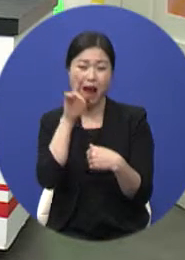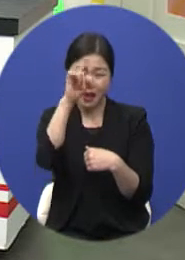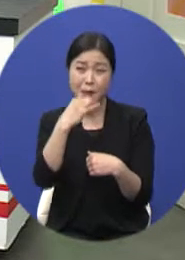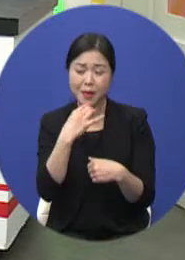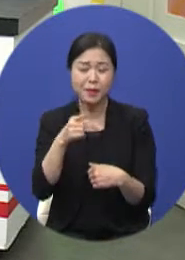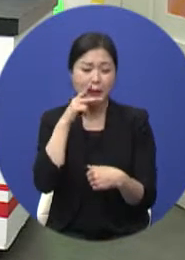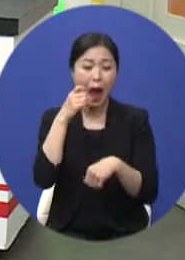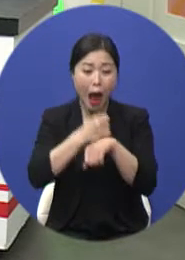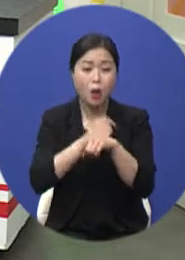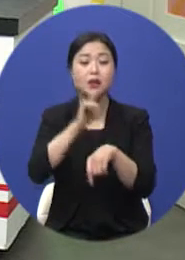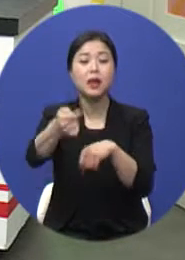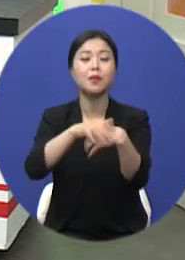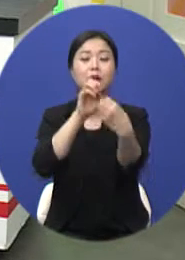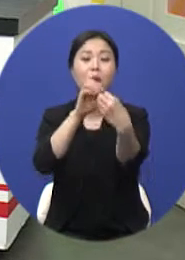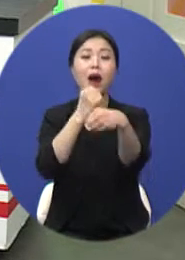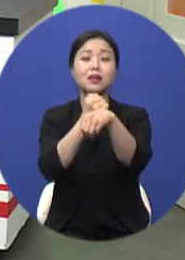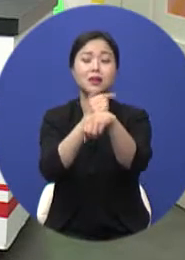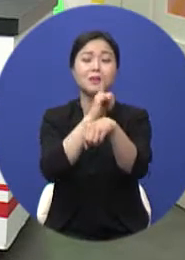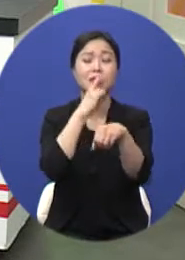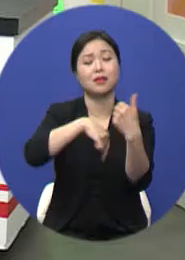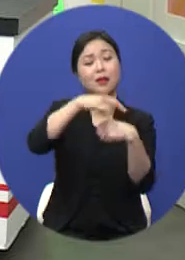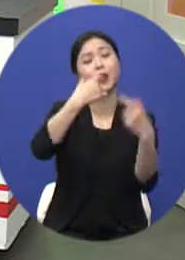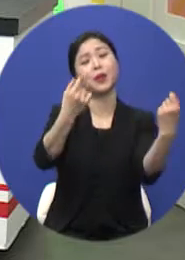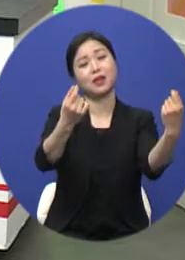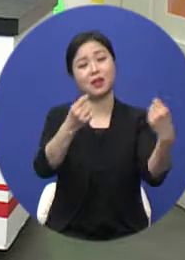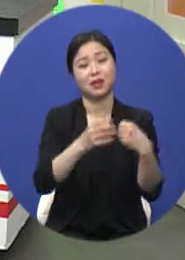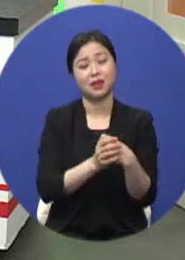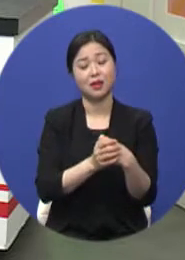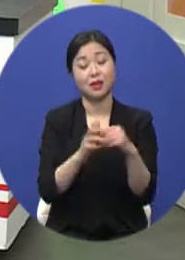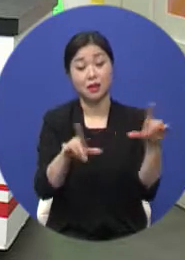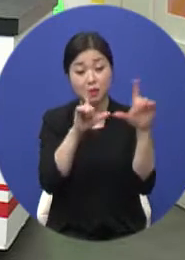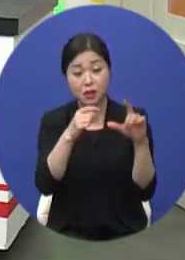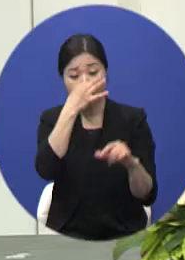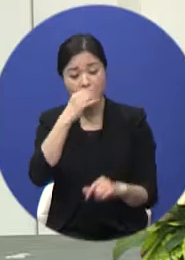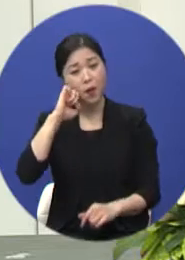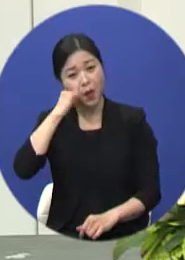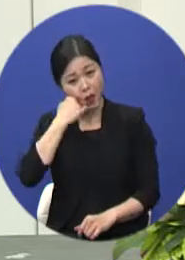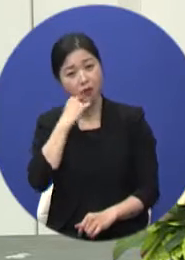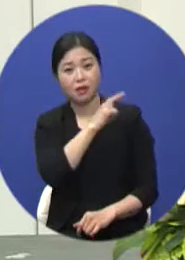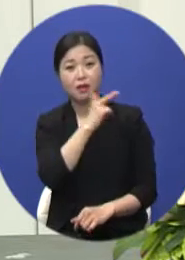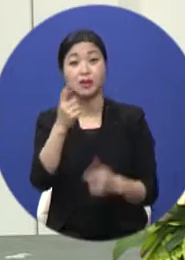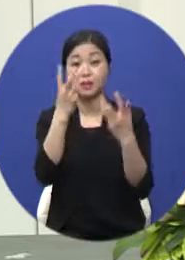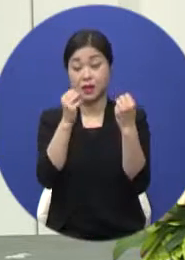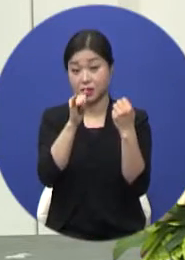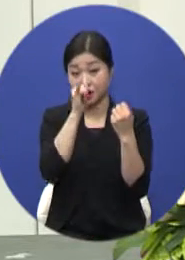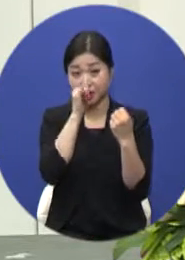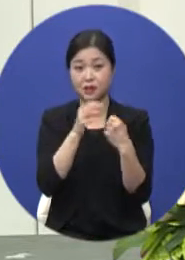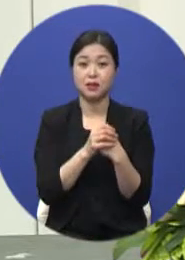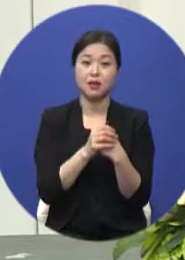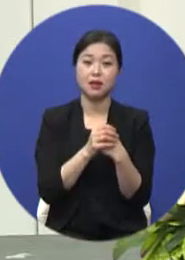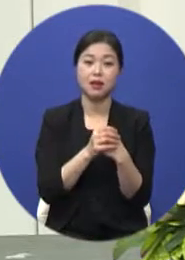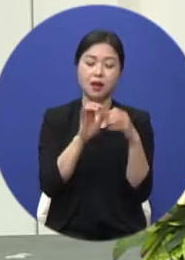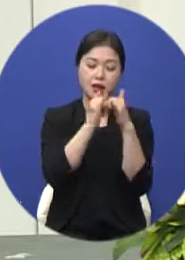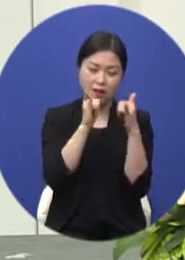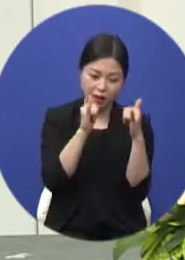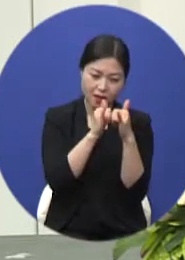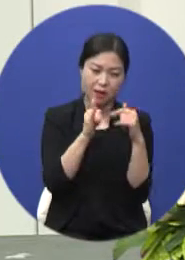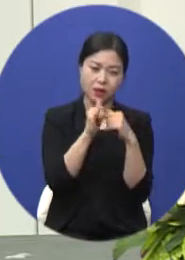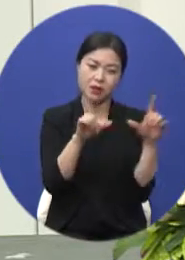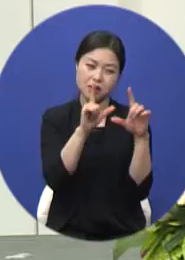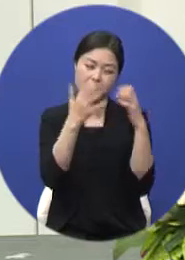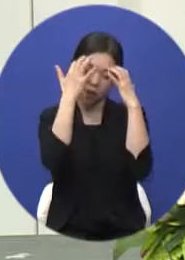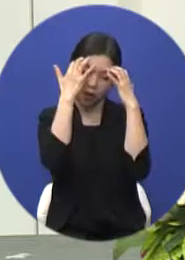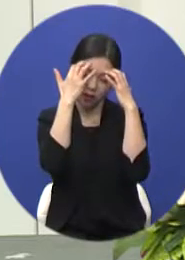하는 거하고 뭐 똑같은 건데 살면서 어렵고 힘든 거 다 있습니다. 인생은 뭐 고해이기도 하고 고뇌기도 하고